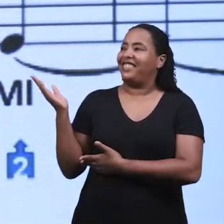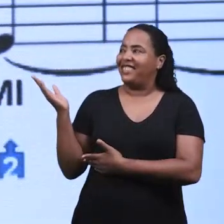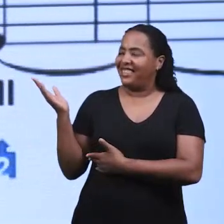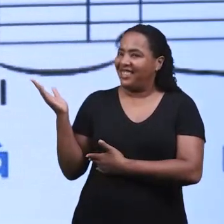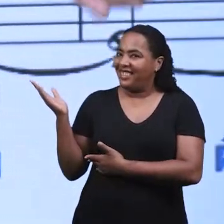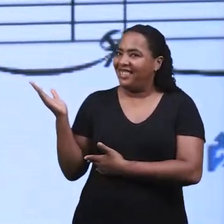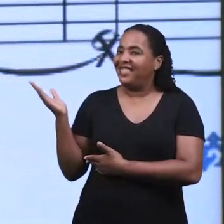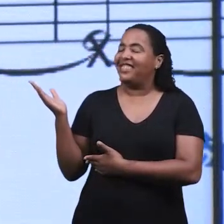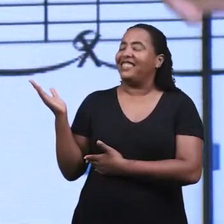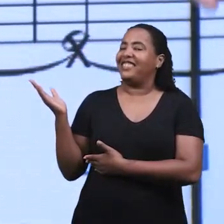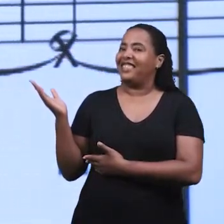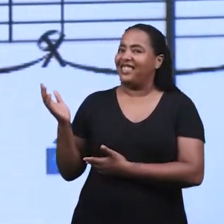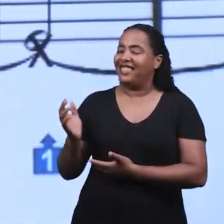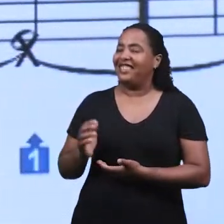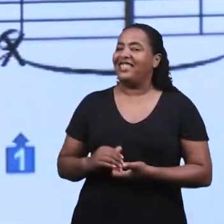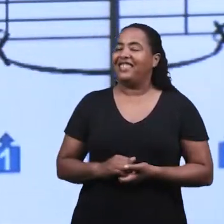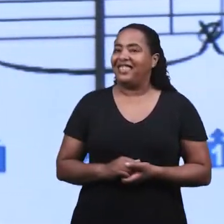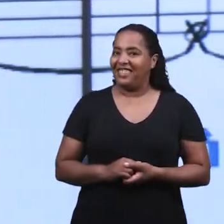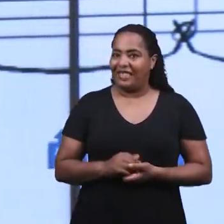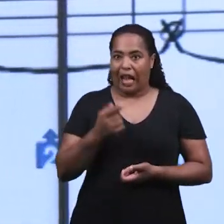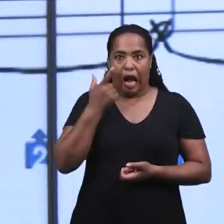La, si, sol, la,